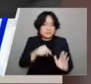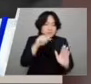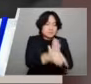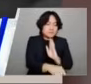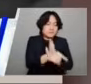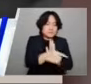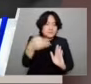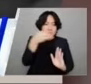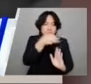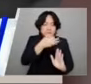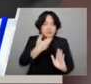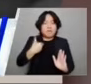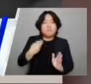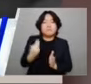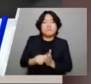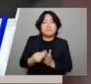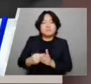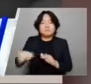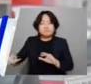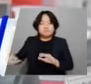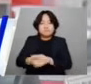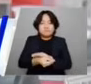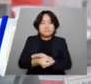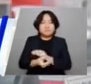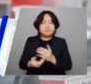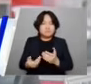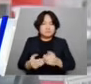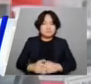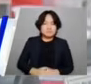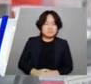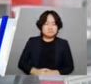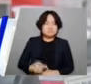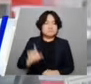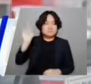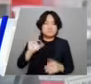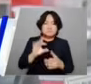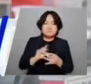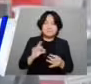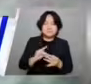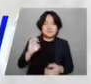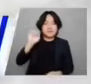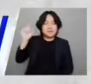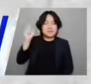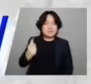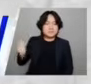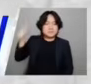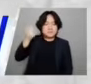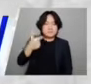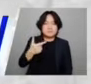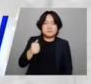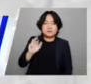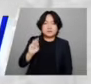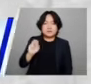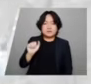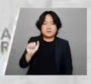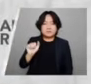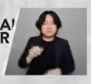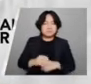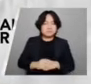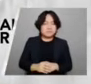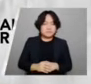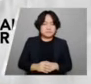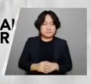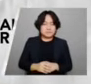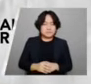sa buong bansa noon, ang upperclassman ni Garma sa PNP Academy na si Edilberto Leonardo. Sa diagram na inilabas ni Garma,